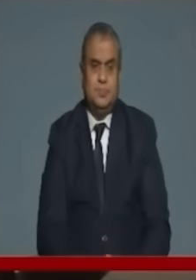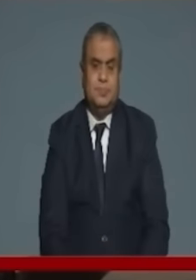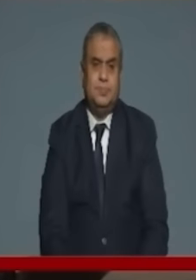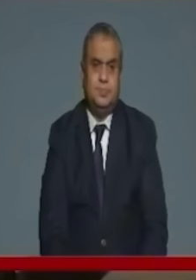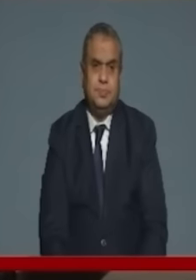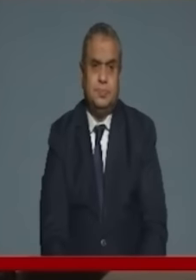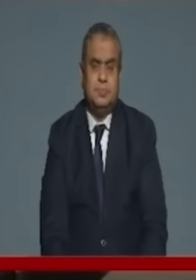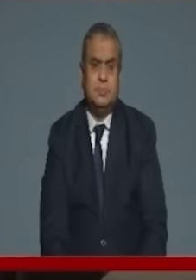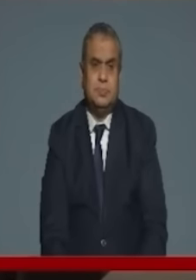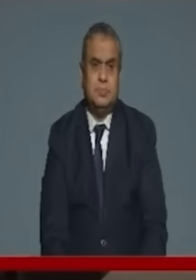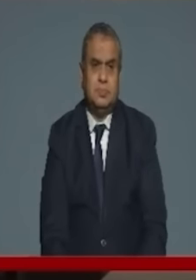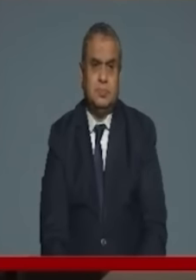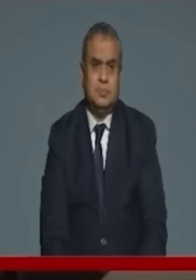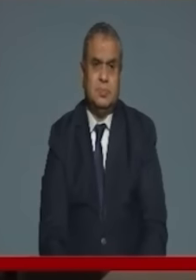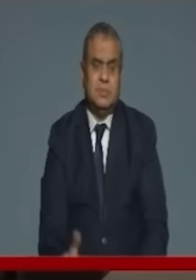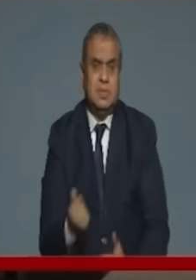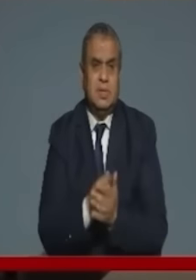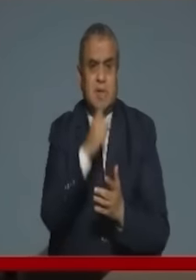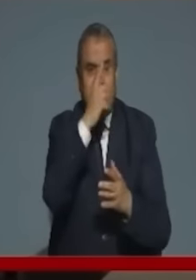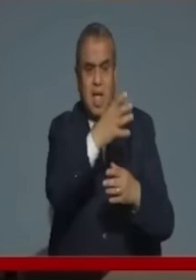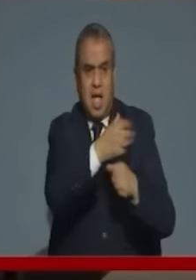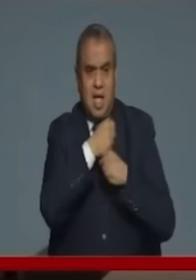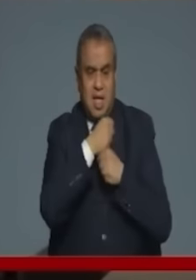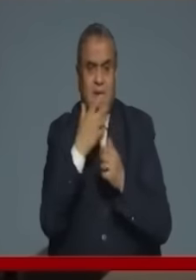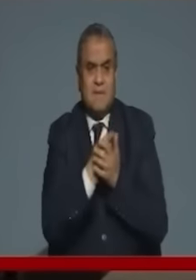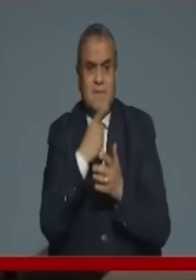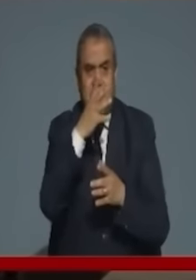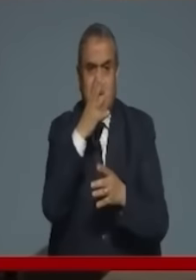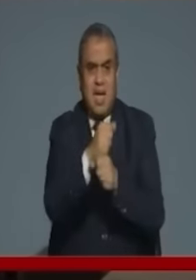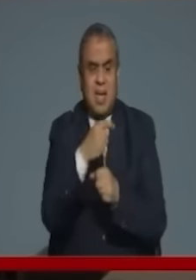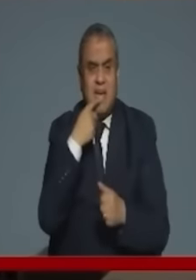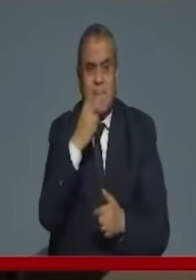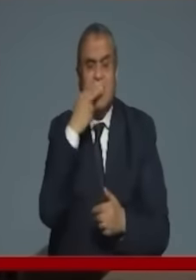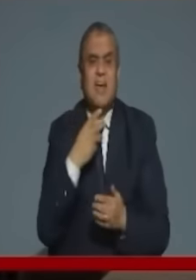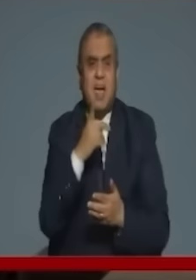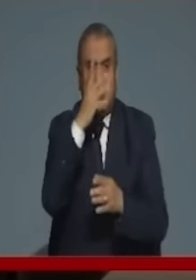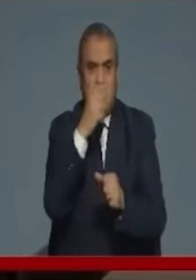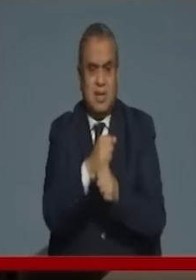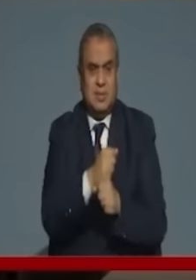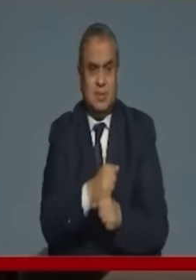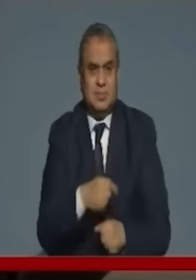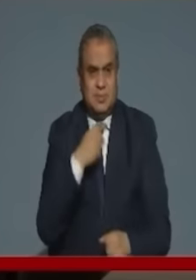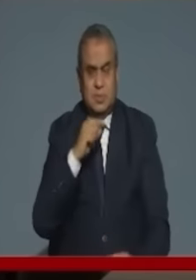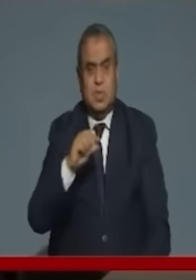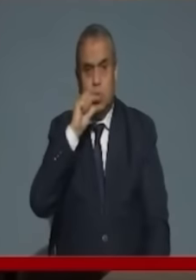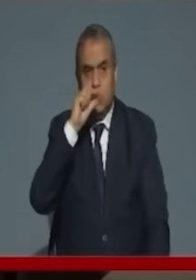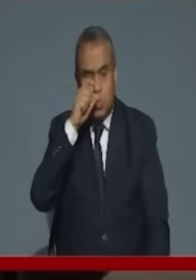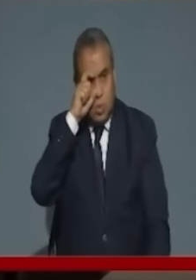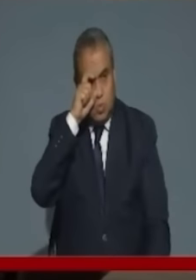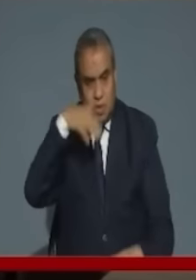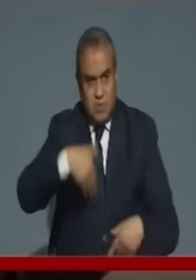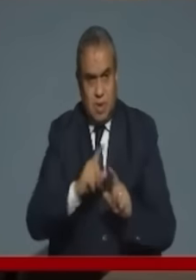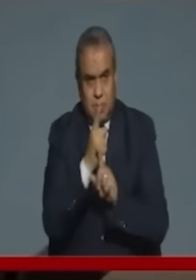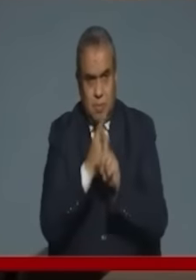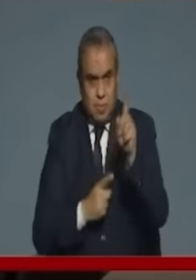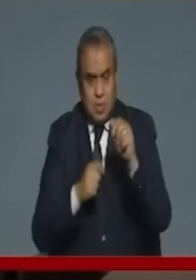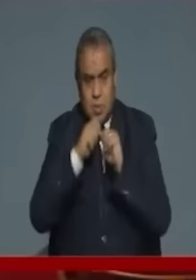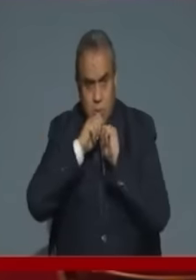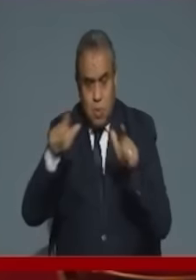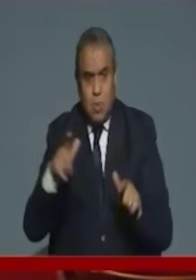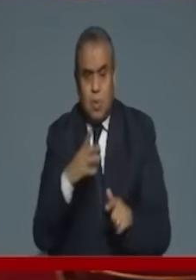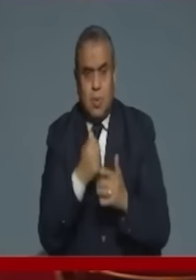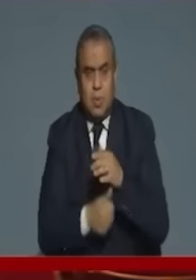ربنا يكرمكم ويخليكم انتوا لينا. ربنا يخليك لينا يا ريس. ربنا يخليك لينا يا ريس. اتفضل يا دكتور مصطفى، اتفضل قول. لا يا